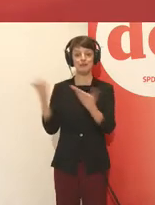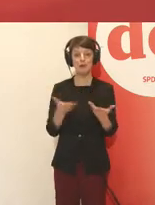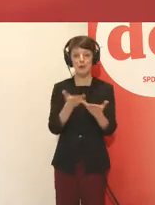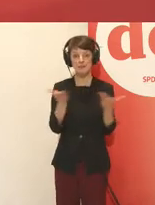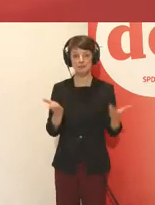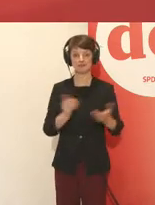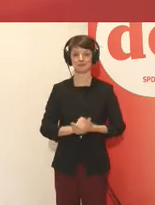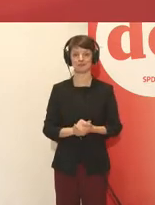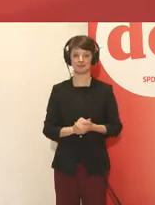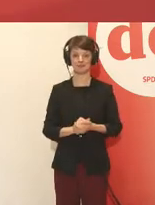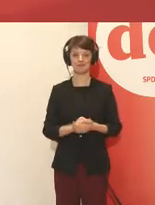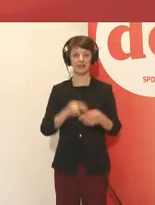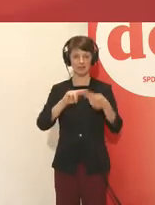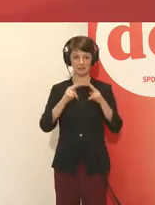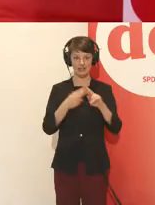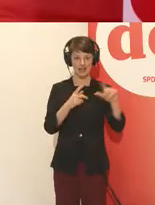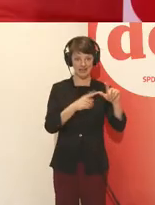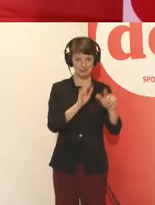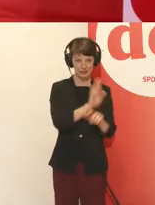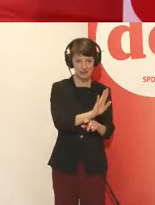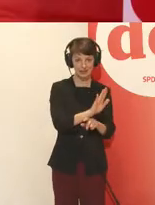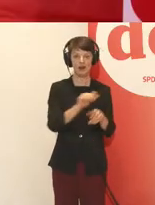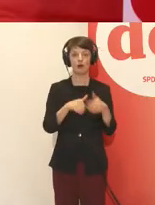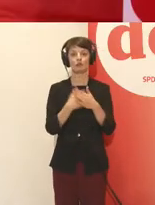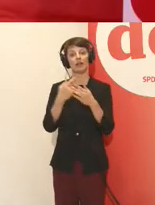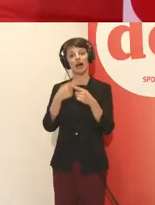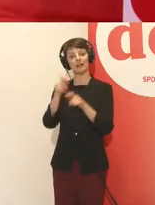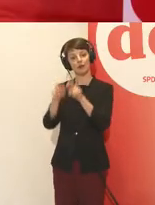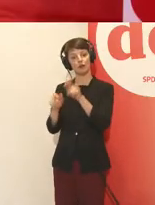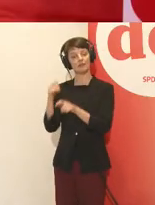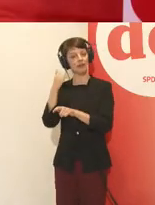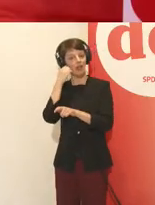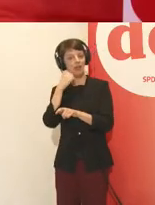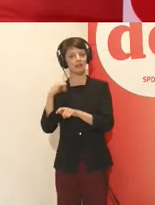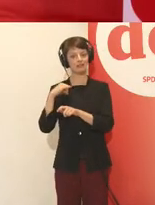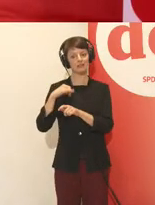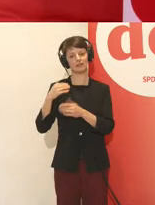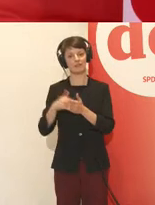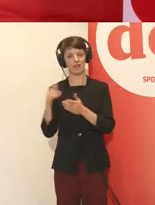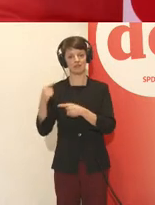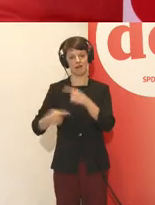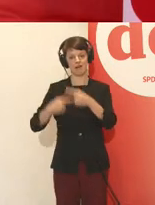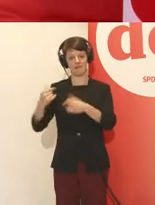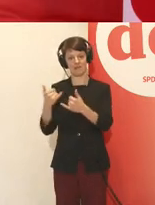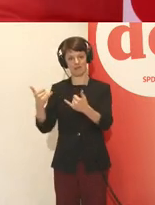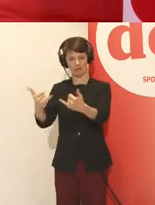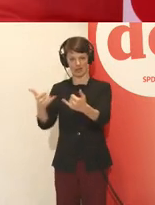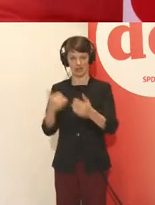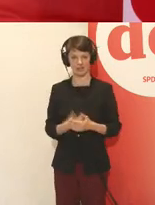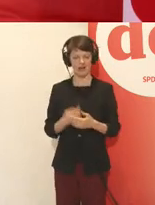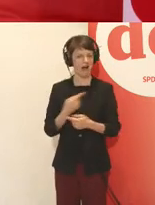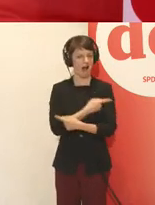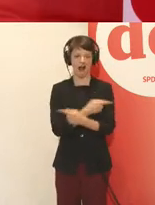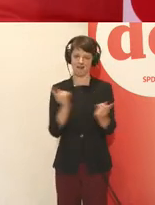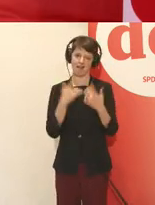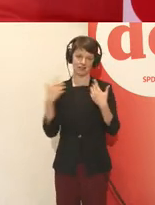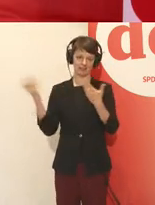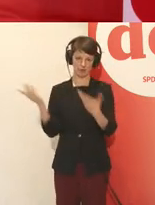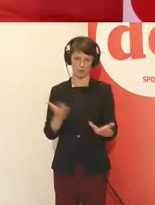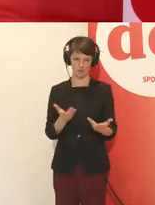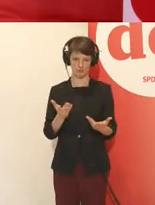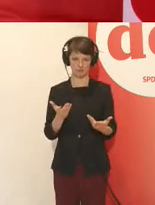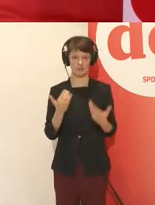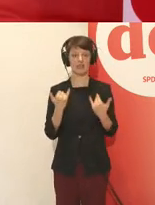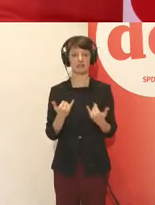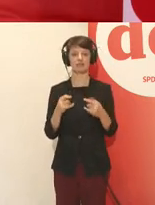sowohl die mitglieder der spd als auch die die sich dafür interessieren wie es weitergehen soll und das steht natürlich sehr stark